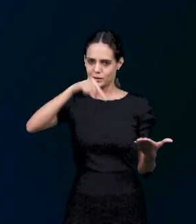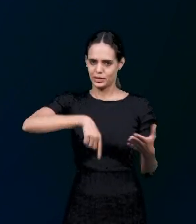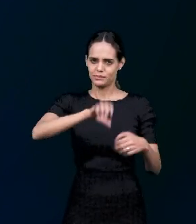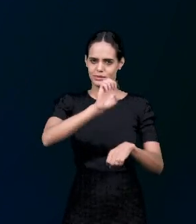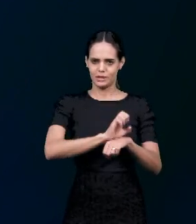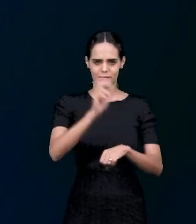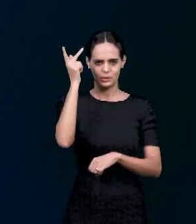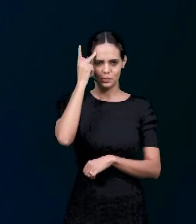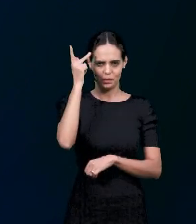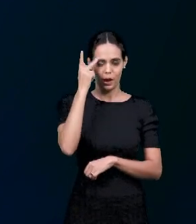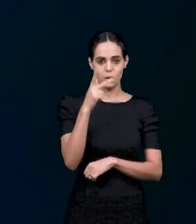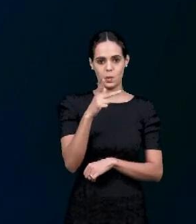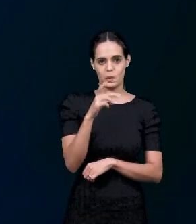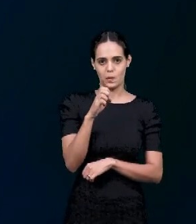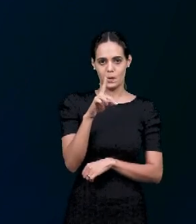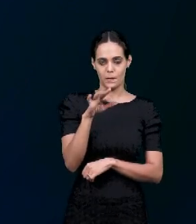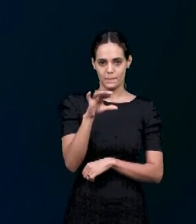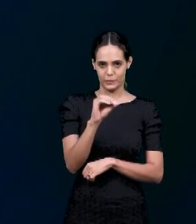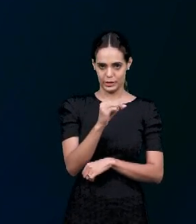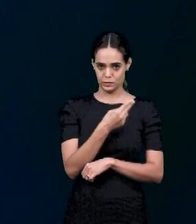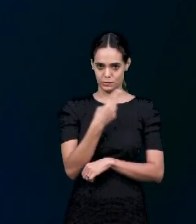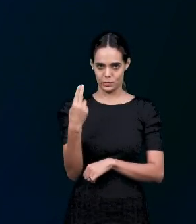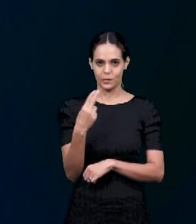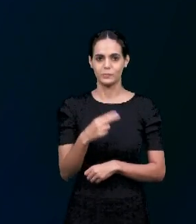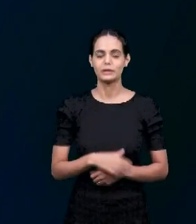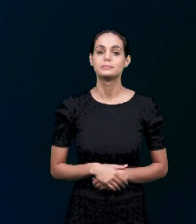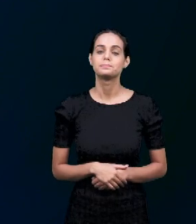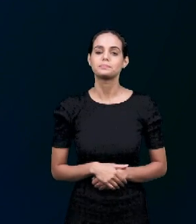Paulo. Je vais répondre à la première question.